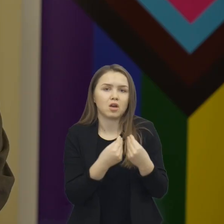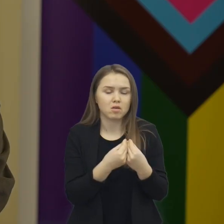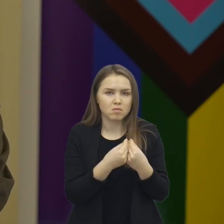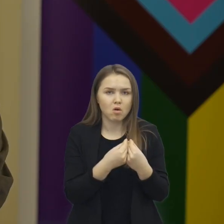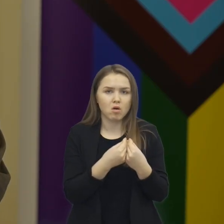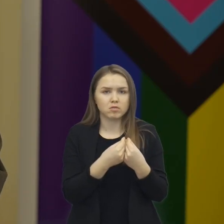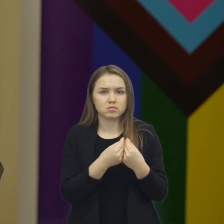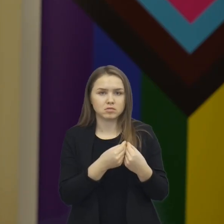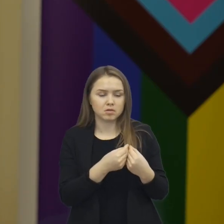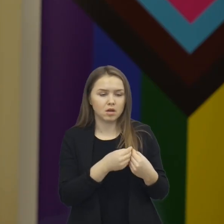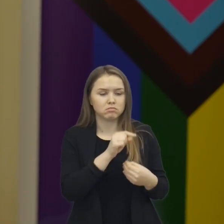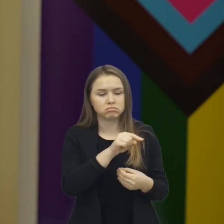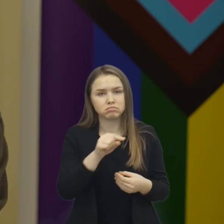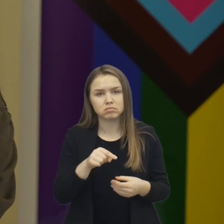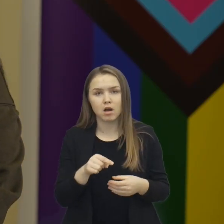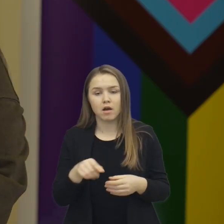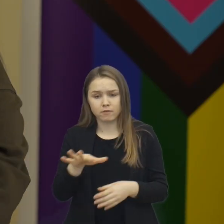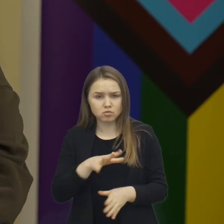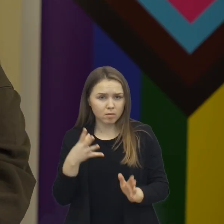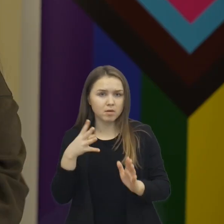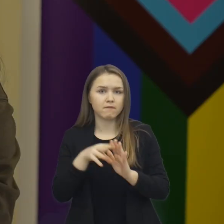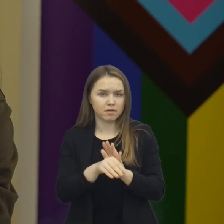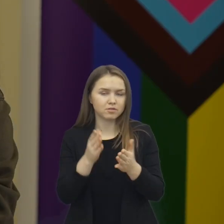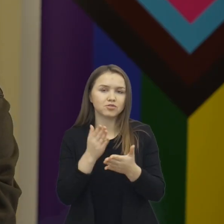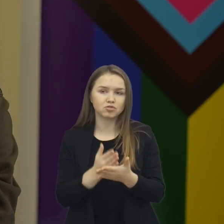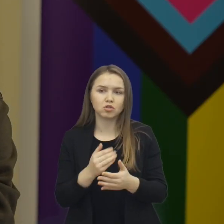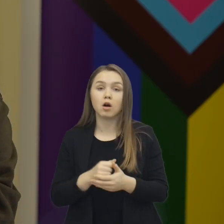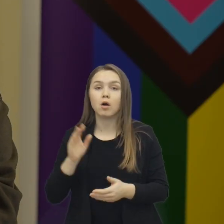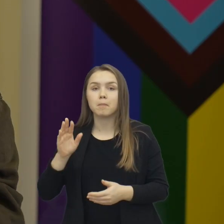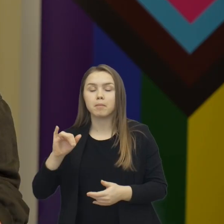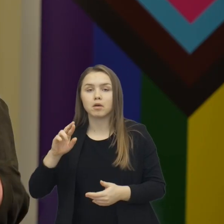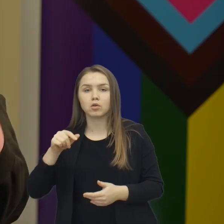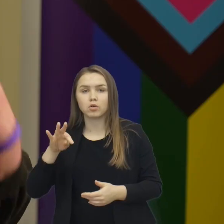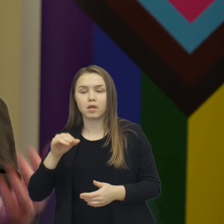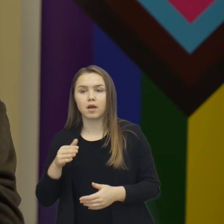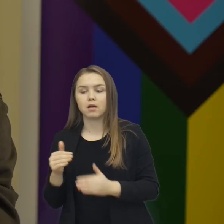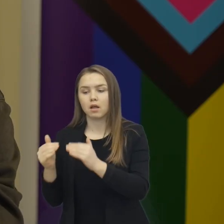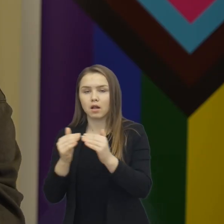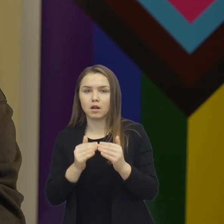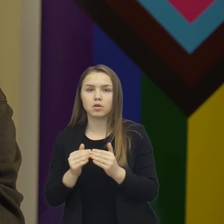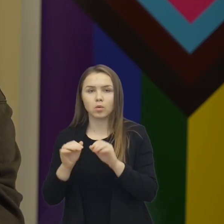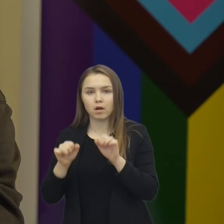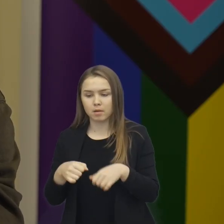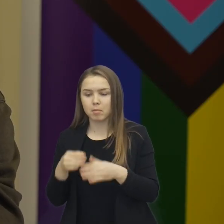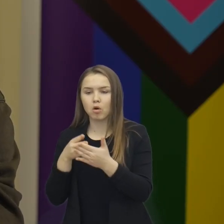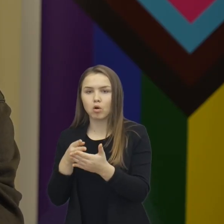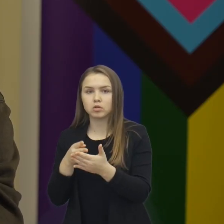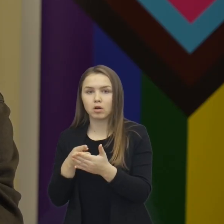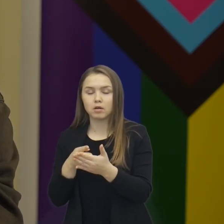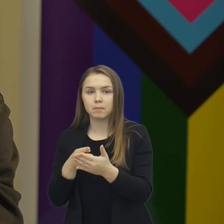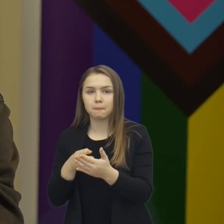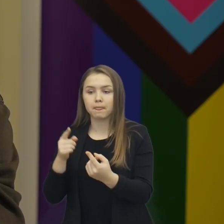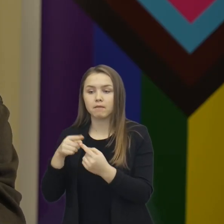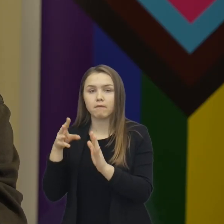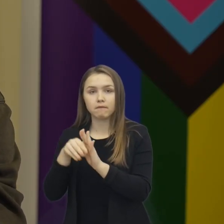ir visuomenėje. Tai kalbant apie visuomenę, Birutė nesenai lygių galimybių kontrolieriaus tarnyba atliko tyrimą